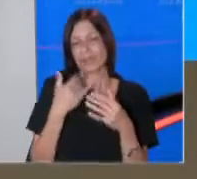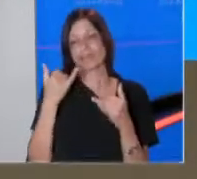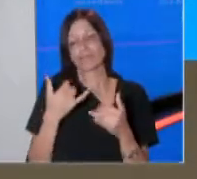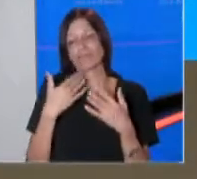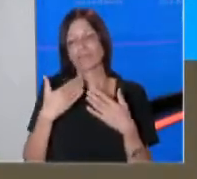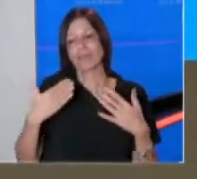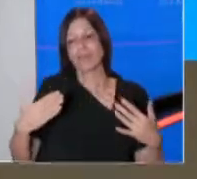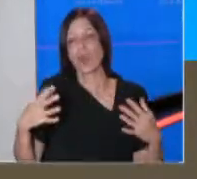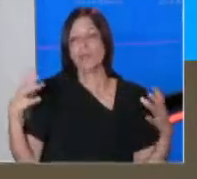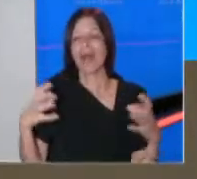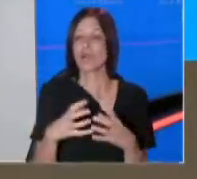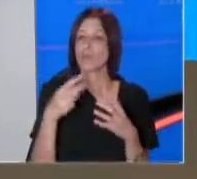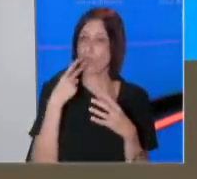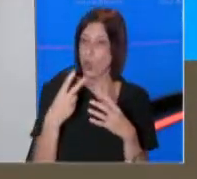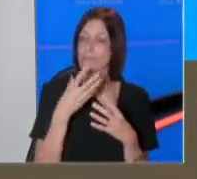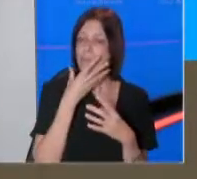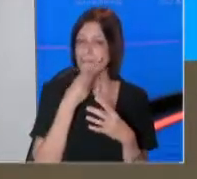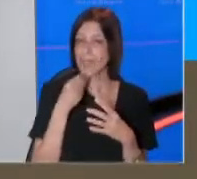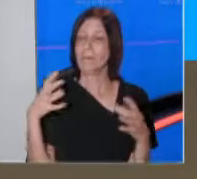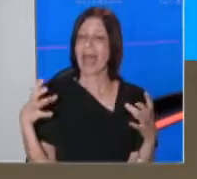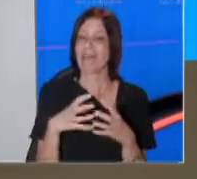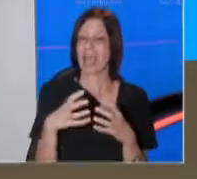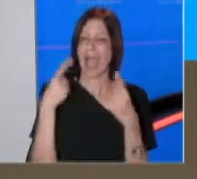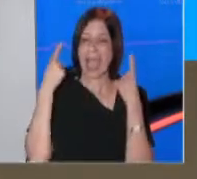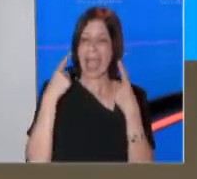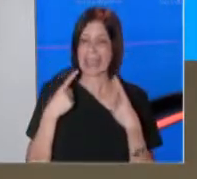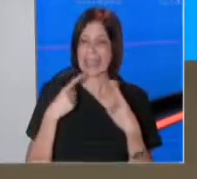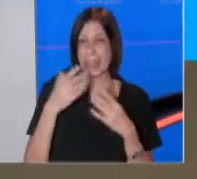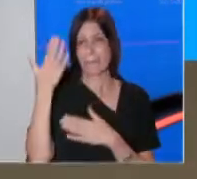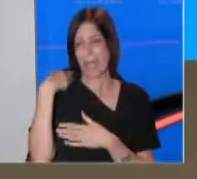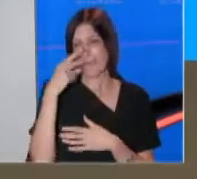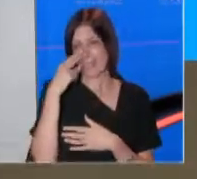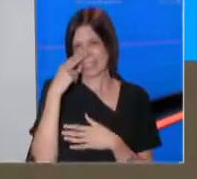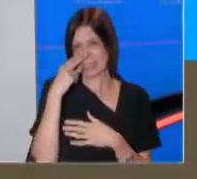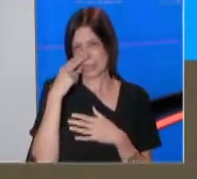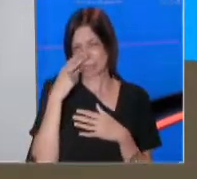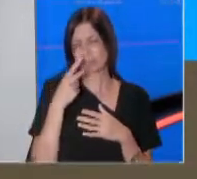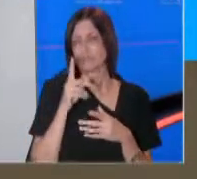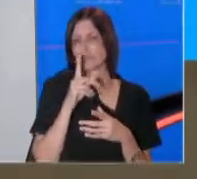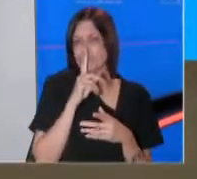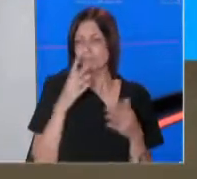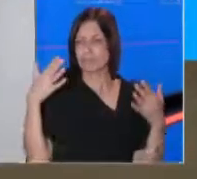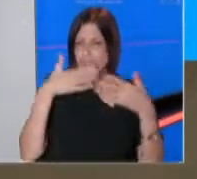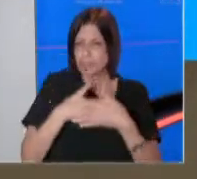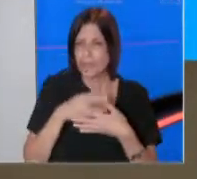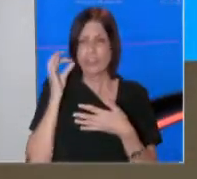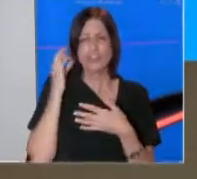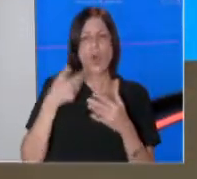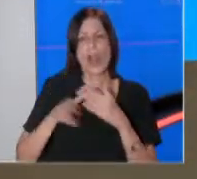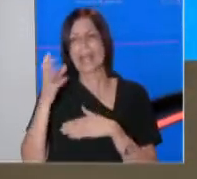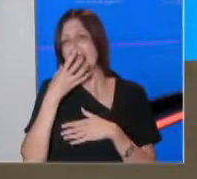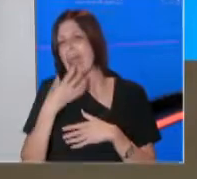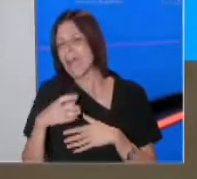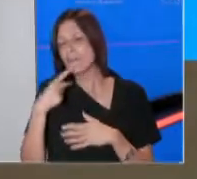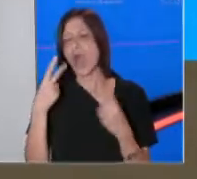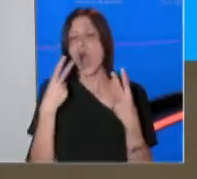בכל החברות האלה, אבל רואים אותה יפה מאוד בחברה החרדית, שאם פעם היו מנסים לסגור הכל בשקט, ואישה הייתה הולכת לרב, הוא היה אומר לה, הכי חשוב